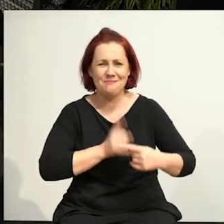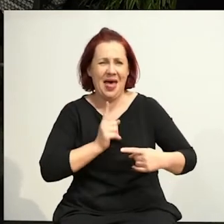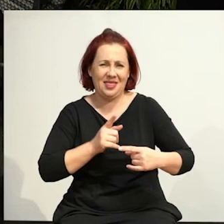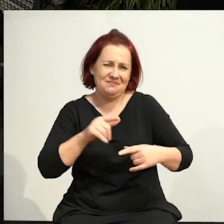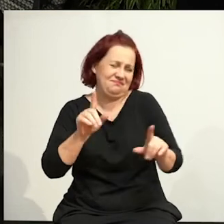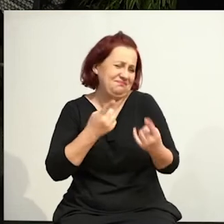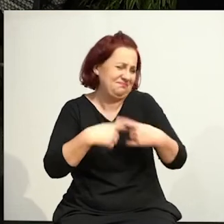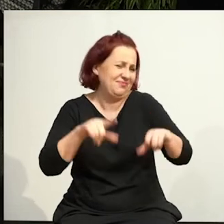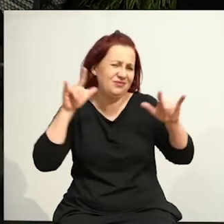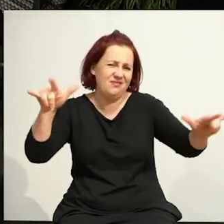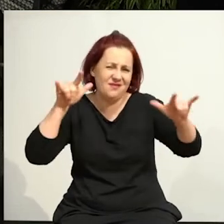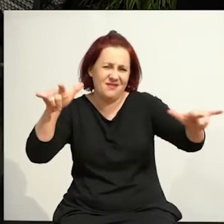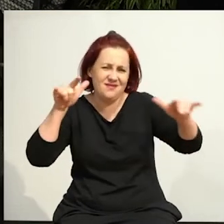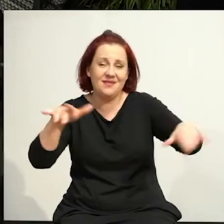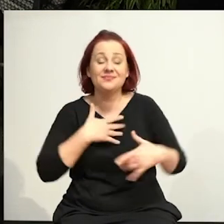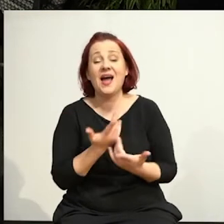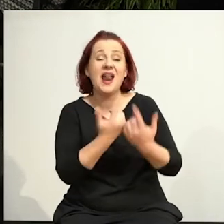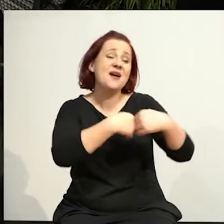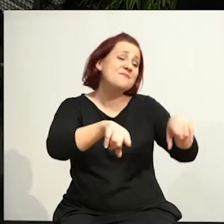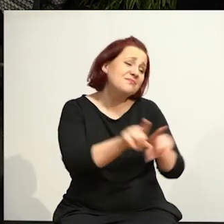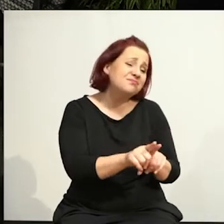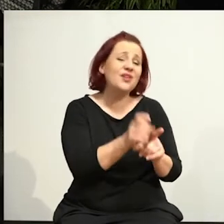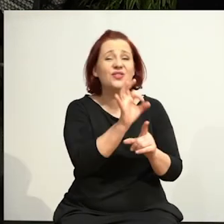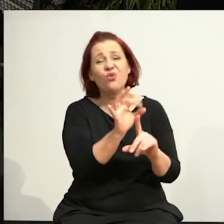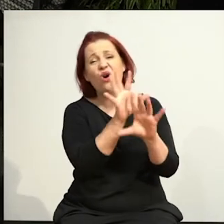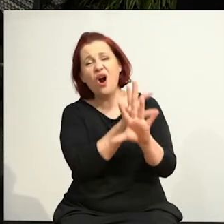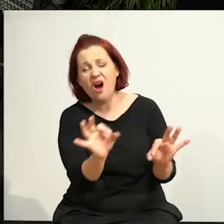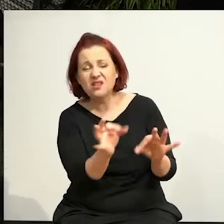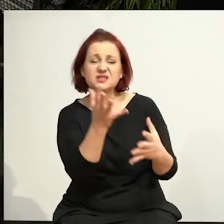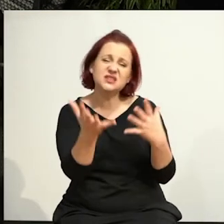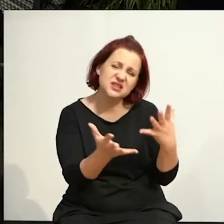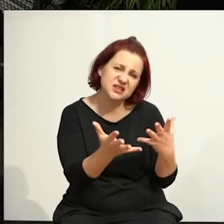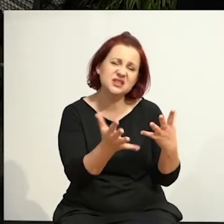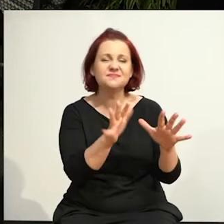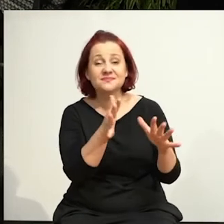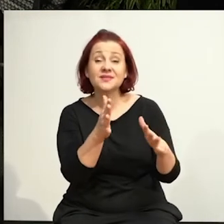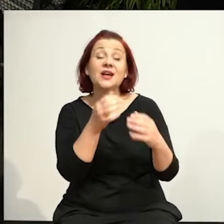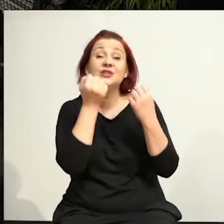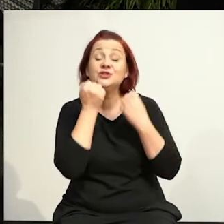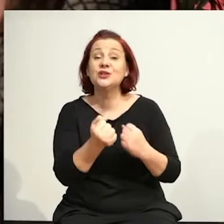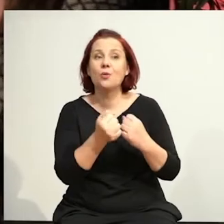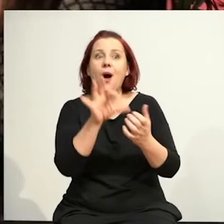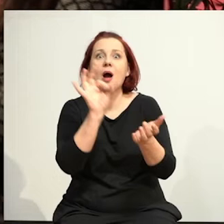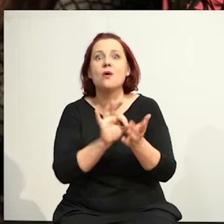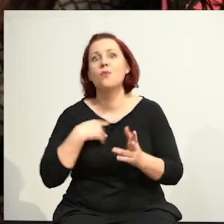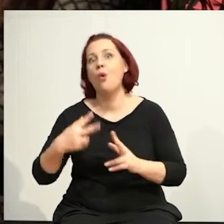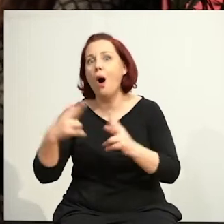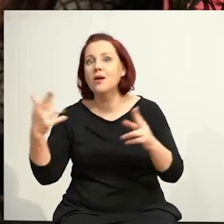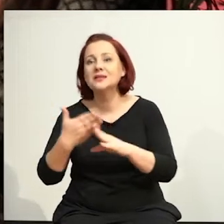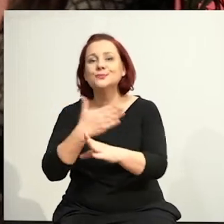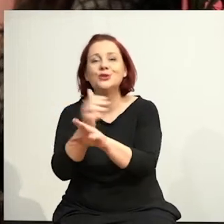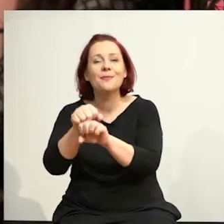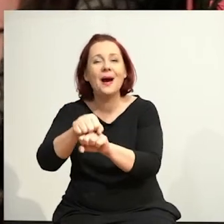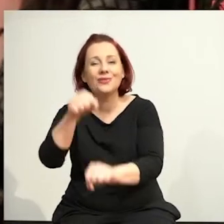Dzieje zespołu były burzliwe, trudno było je pogodzić z przygotowaniami do matury. No tym niemniej